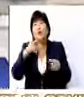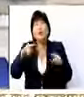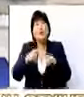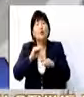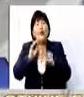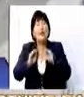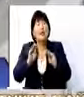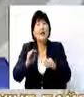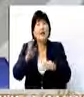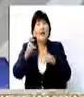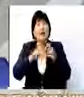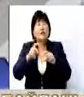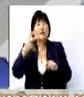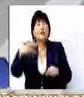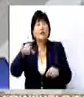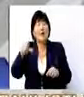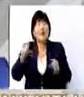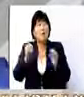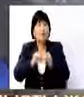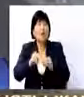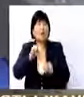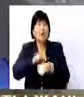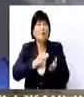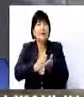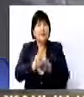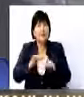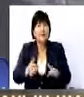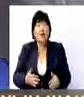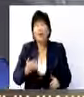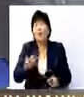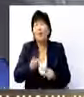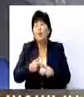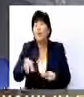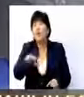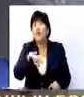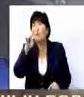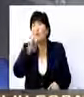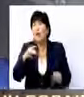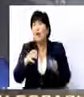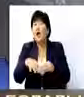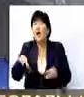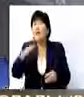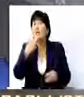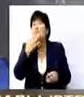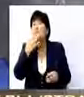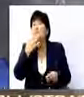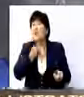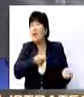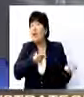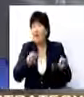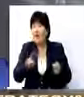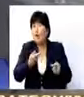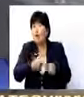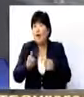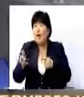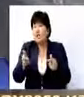технологиямен жасақталған кәсіпорында 20 адам тұрақты жұмыс істейді. Осыған дейін болса біздің өңірдегі мұнай компанияларының барлығы шетелден тасып осы дайын